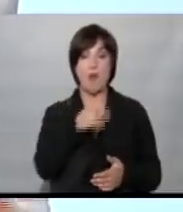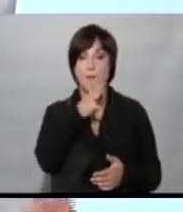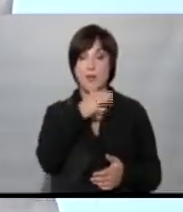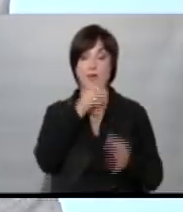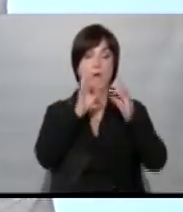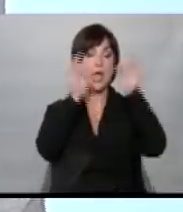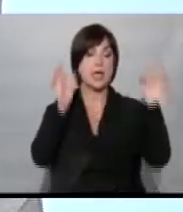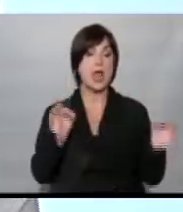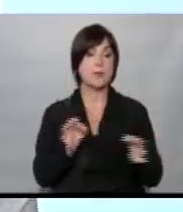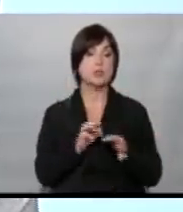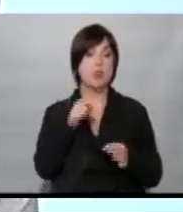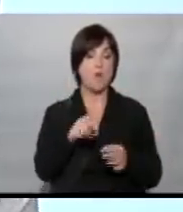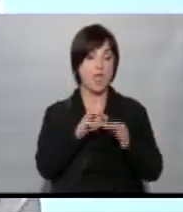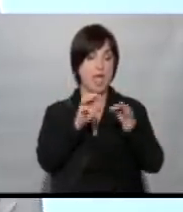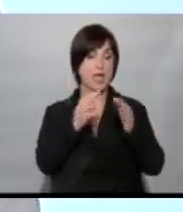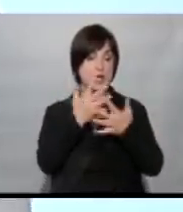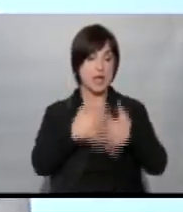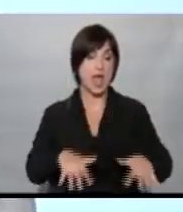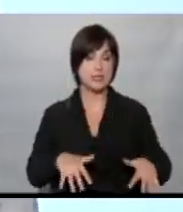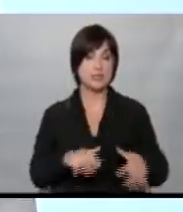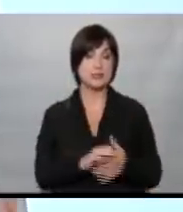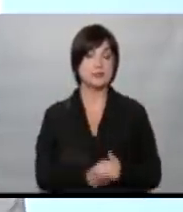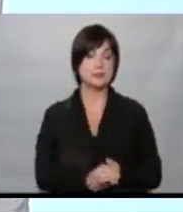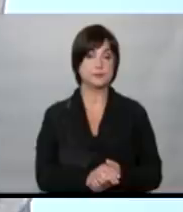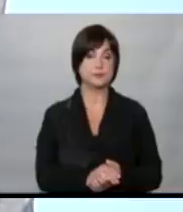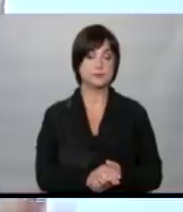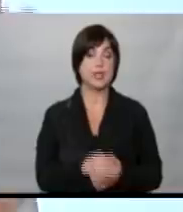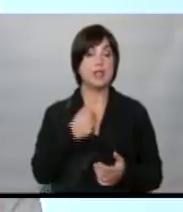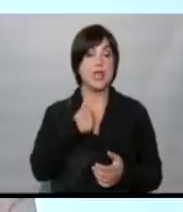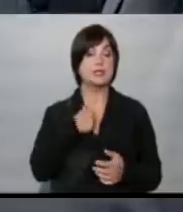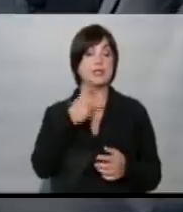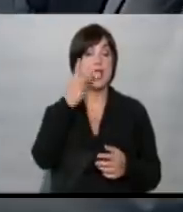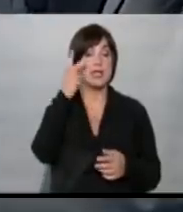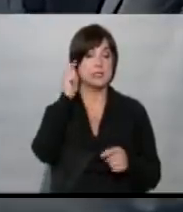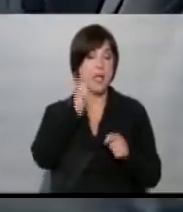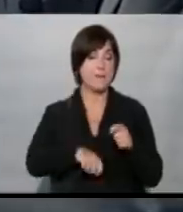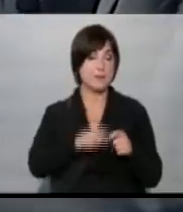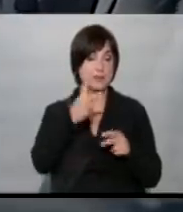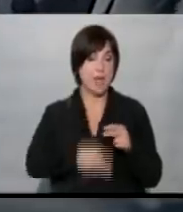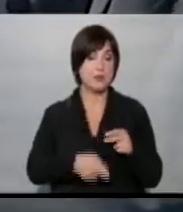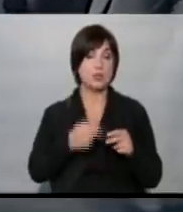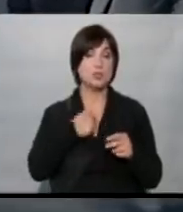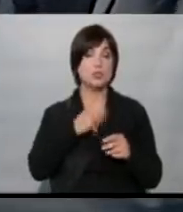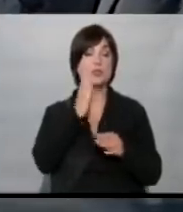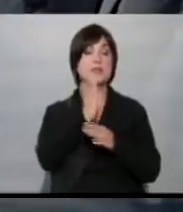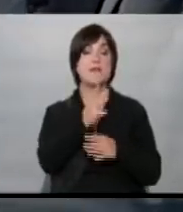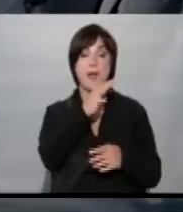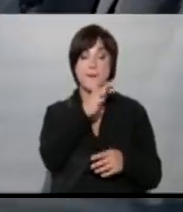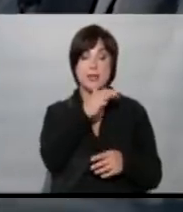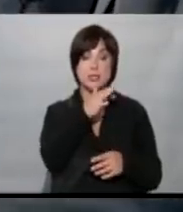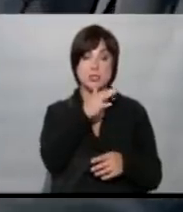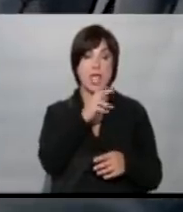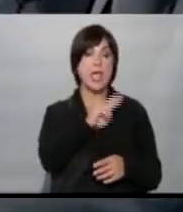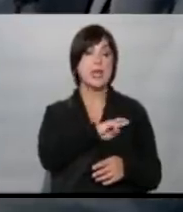во рамките на овие граници. Забрането и тоа е сосема природно. Забрането со, нас ние со Северна Македонија